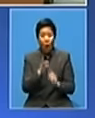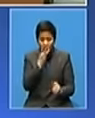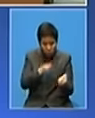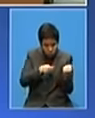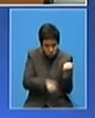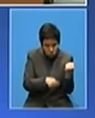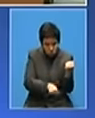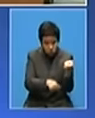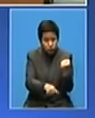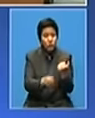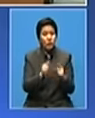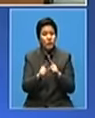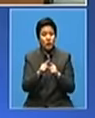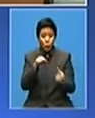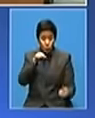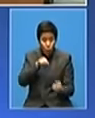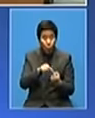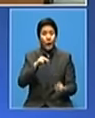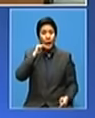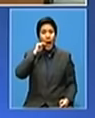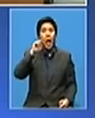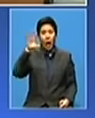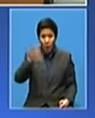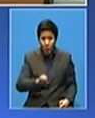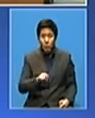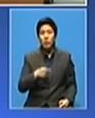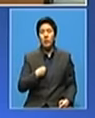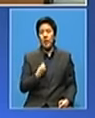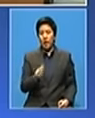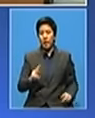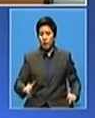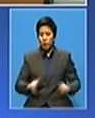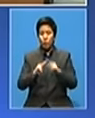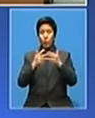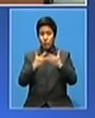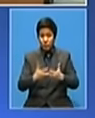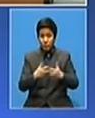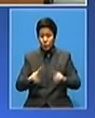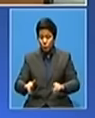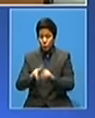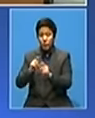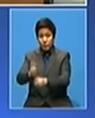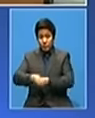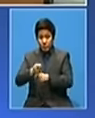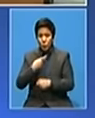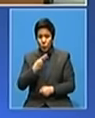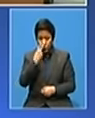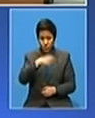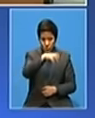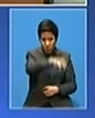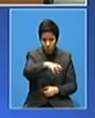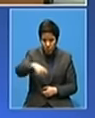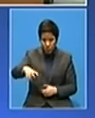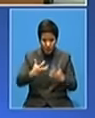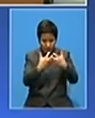วนะครับหรือพืชอื่นๆที่ใช้น้ำผมก็ได้มอบหมายให้กระทรวงอุตสาหกรรมกระทรวงเกษตรได้สำรวจที่ตั้งโรงงานแปรรูปสินค้าการเกษ